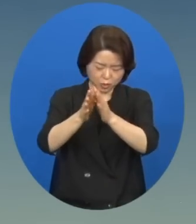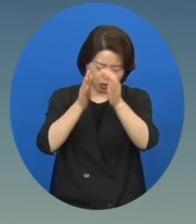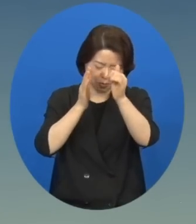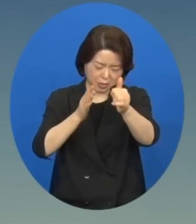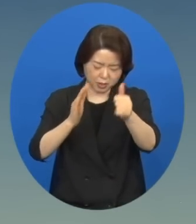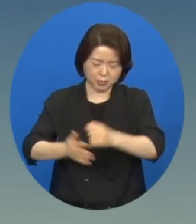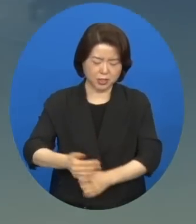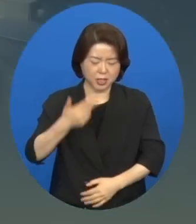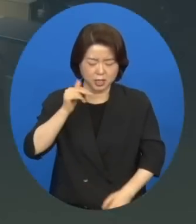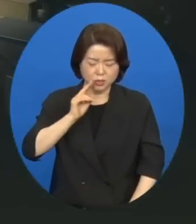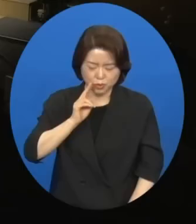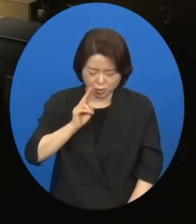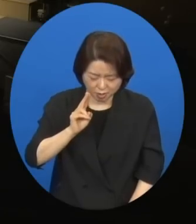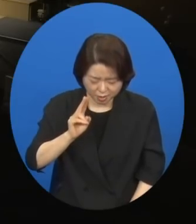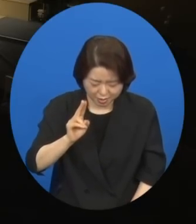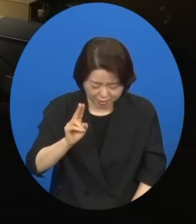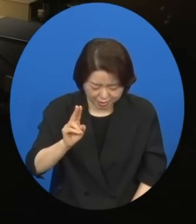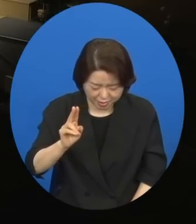나아갑시다. 주여,